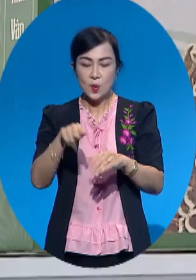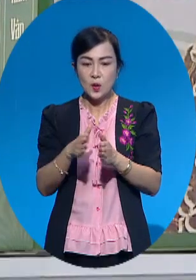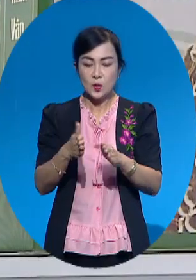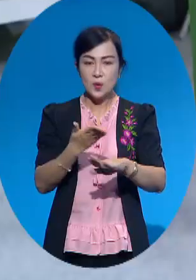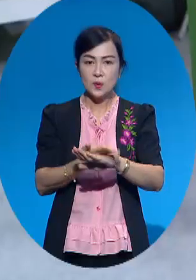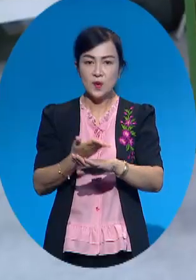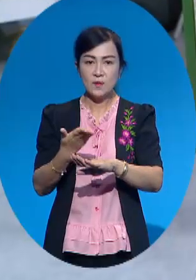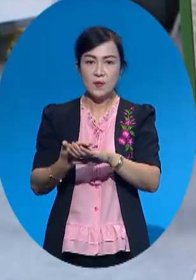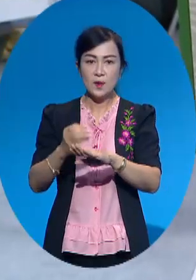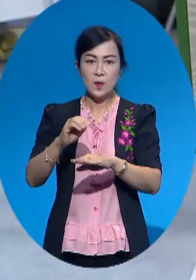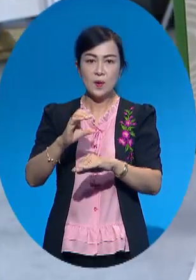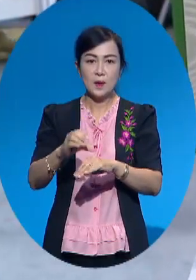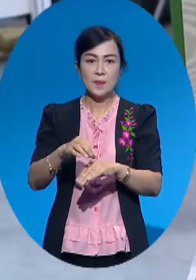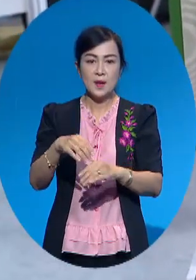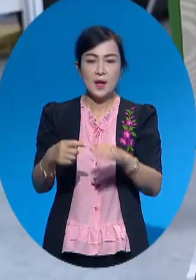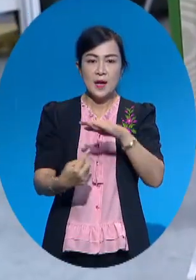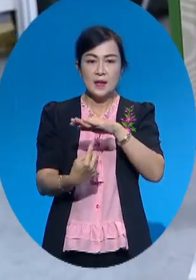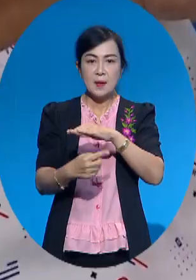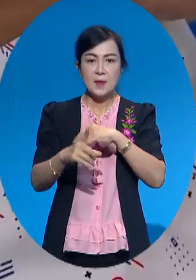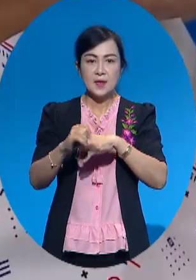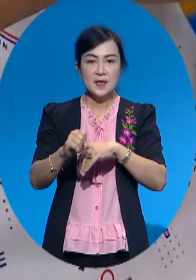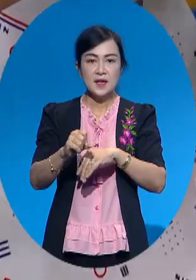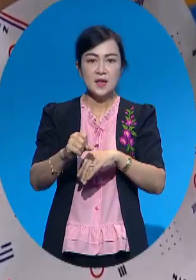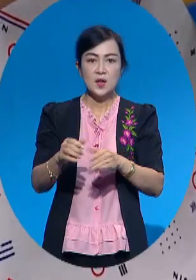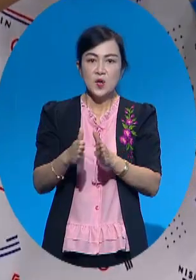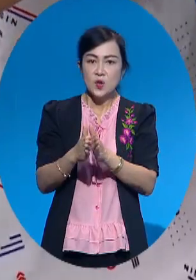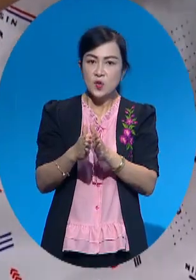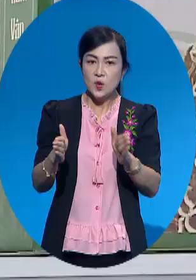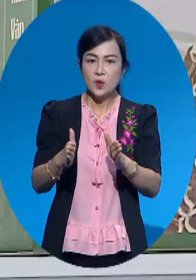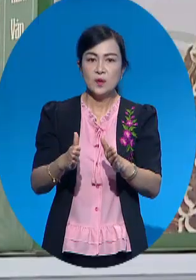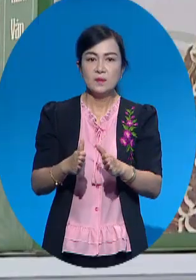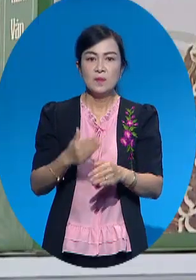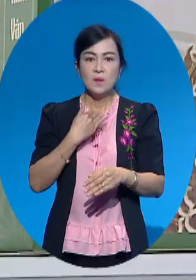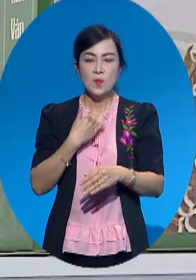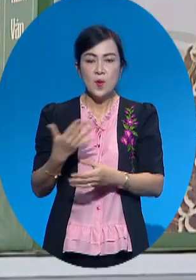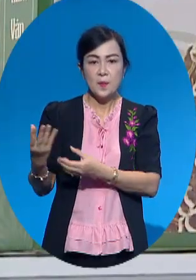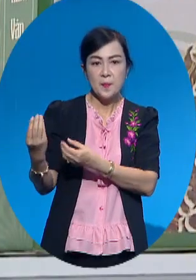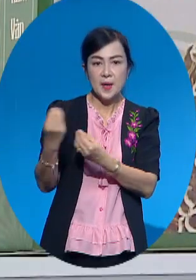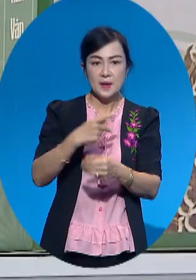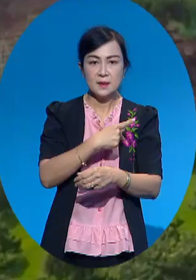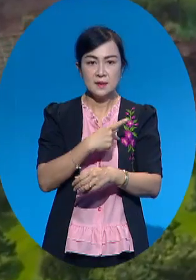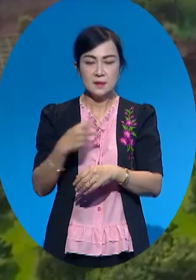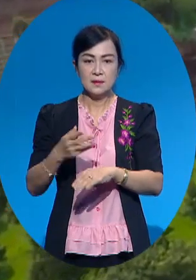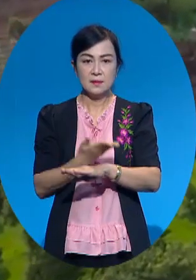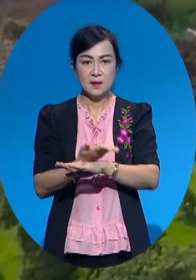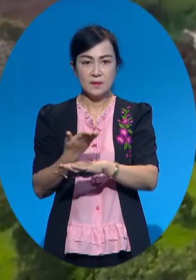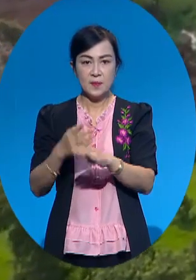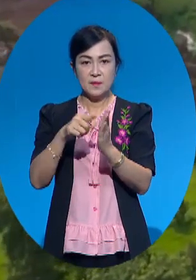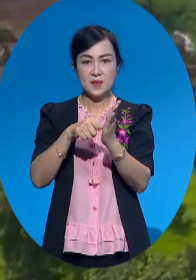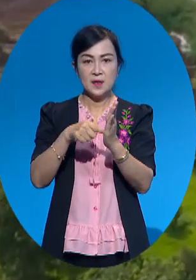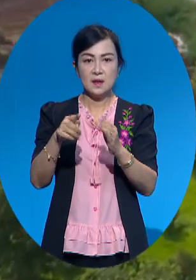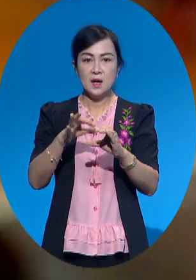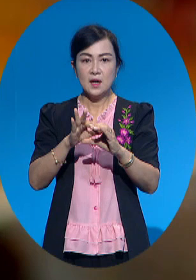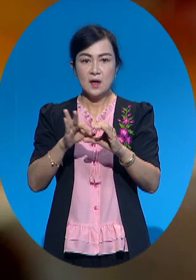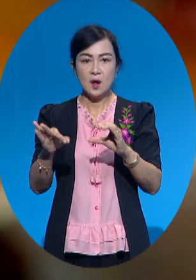địa phương đạt ô cốp như Nắm linh chi nắm mèo nắm Bào Ngư nắm sò với mong muốn mang đến cho người tiêu dùng những sản phẩm chất